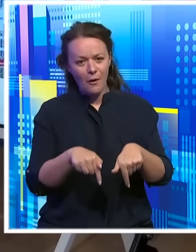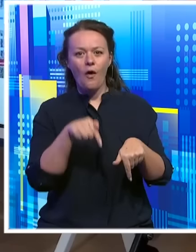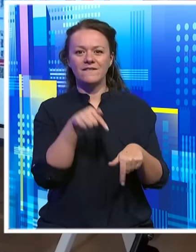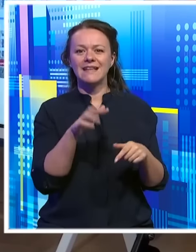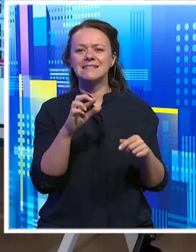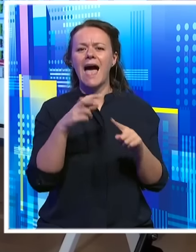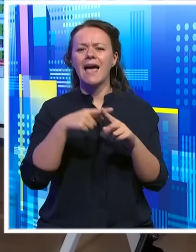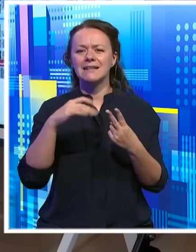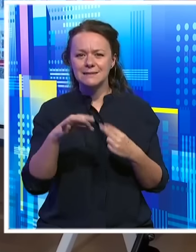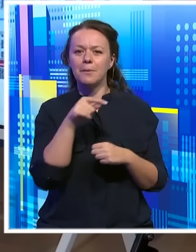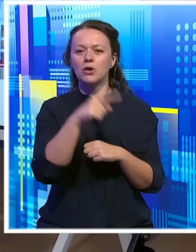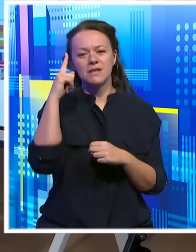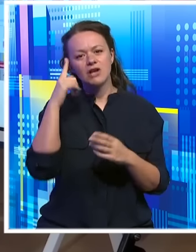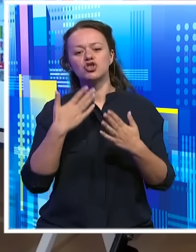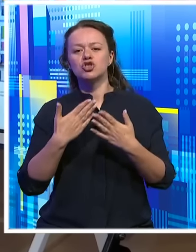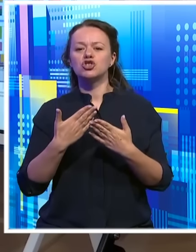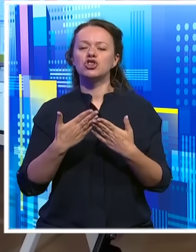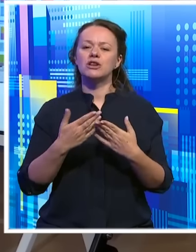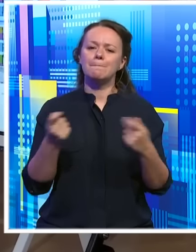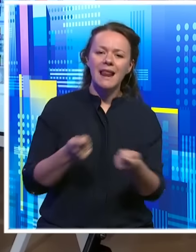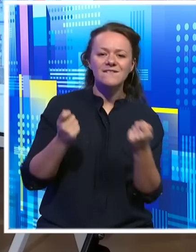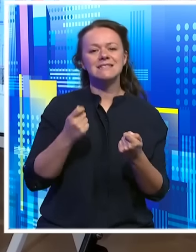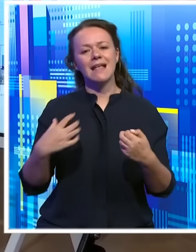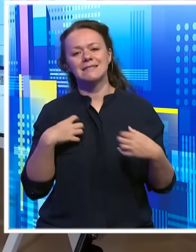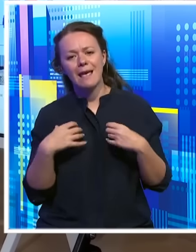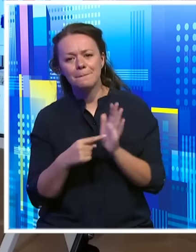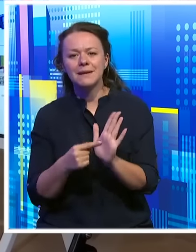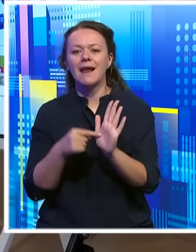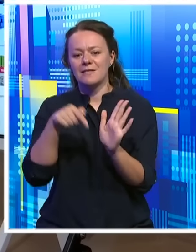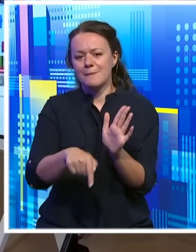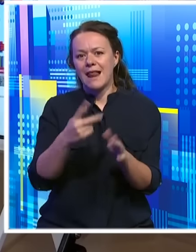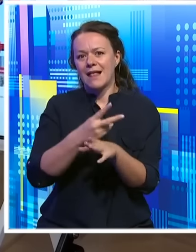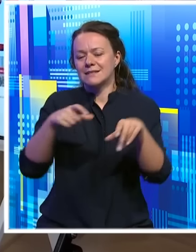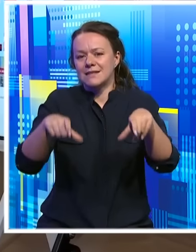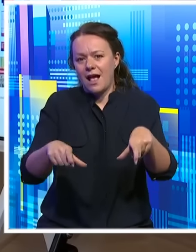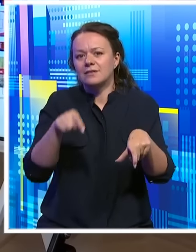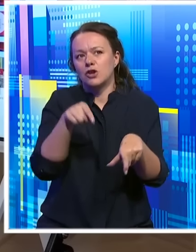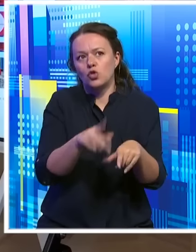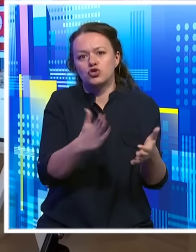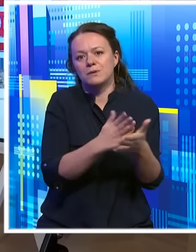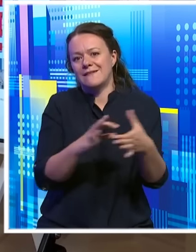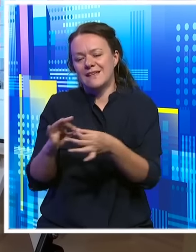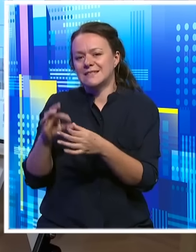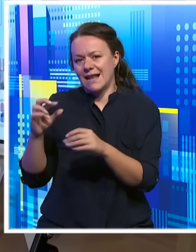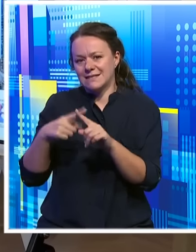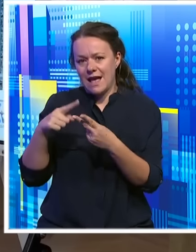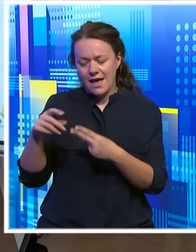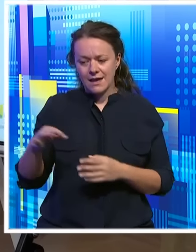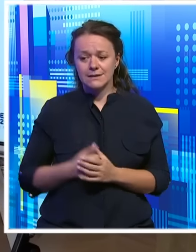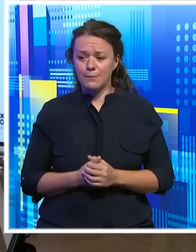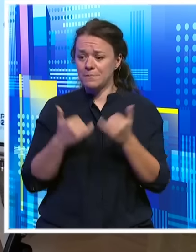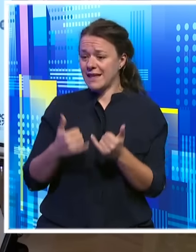i manifestacije na nacionalnom stadionu pripadati onome što nazivamo Expo. Ovde sada vidite taj